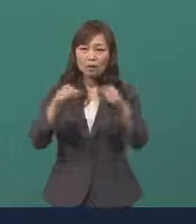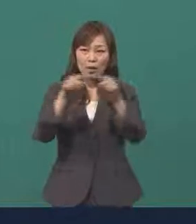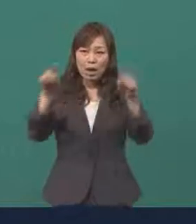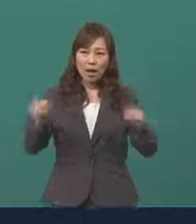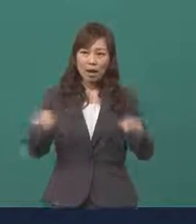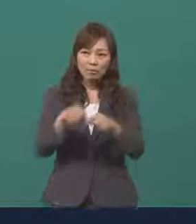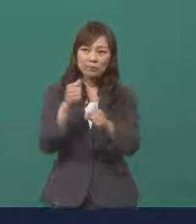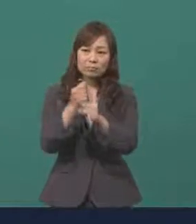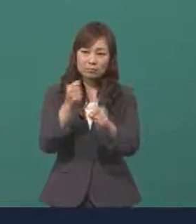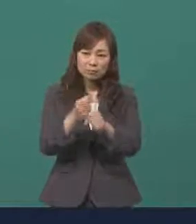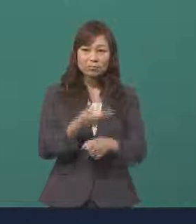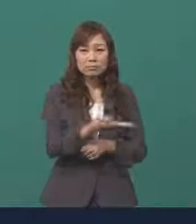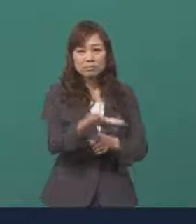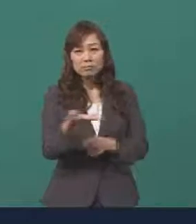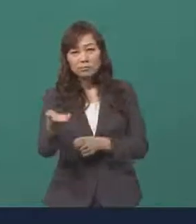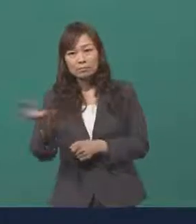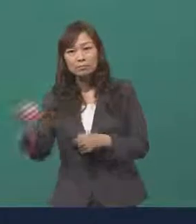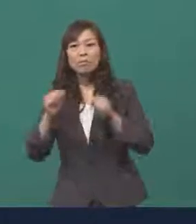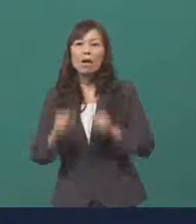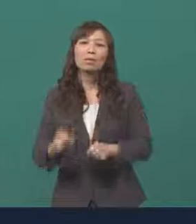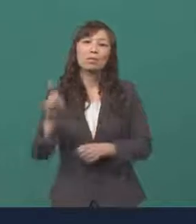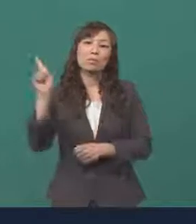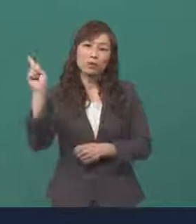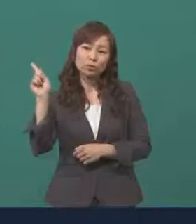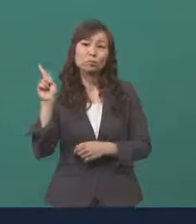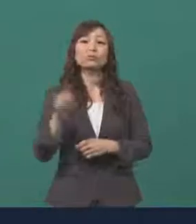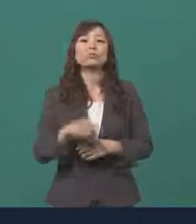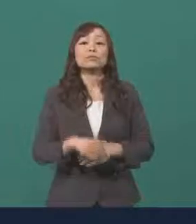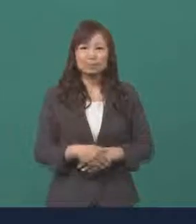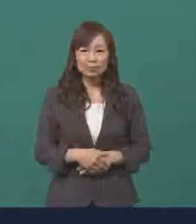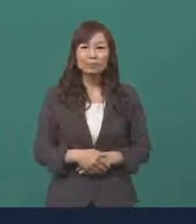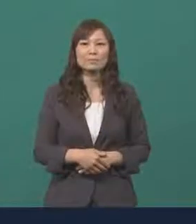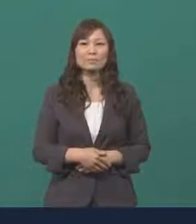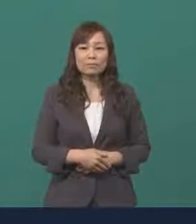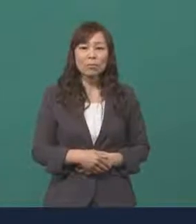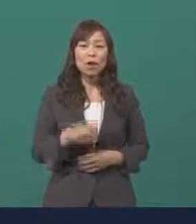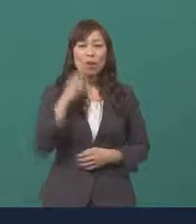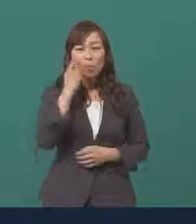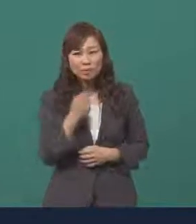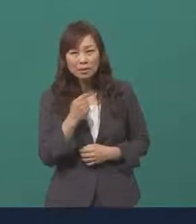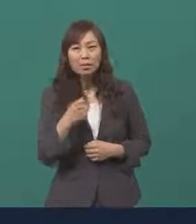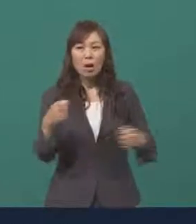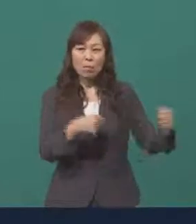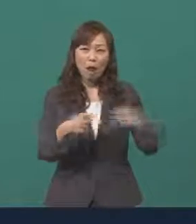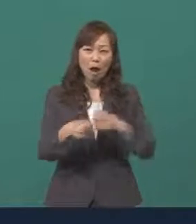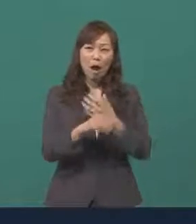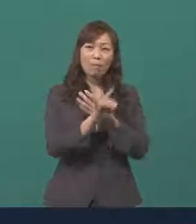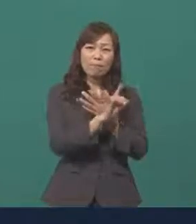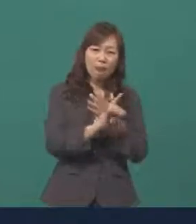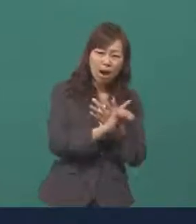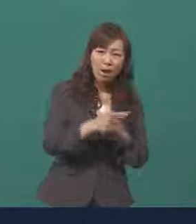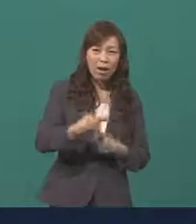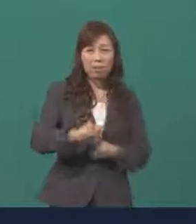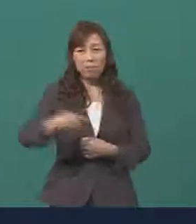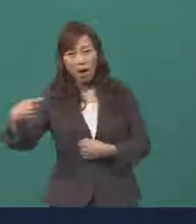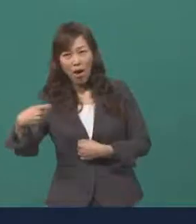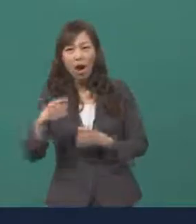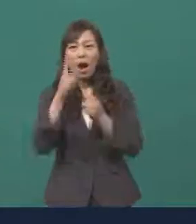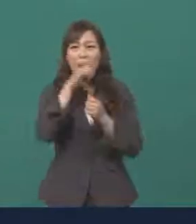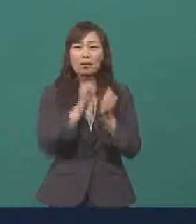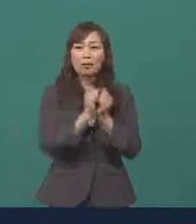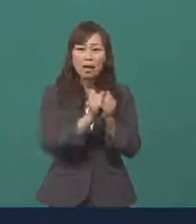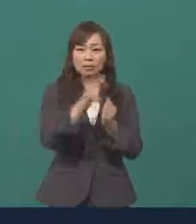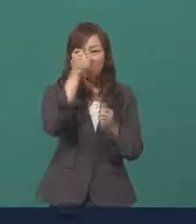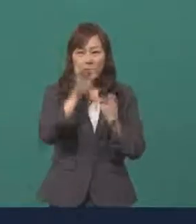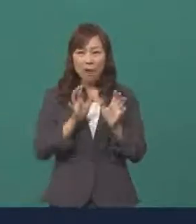また聴覚障害者向けのリーフレットも作成し配布を行っています。もし暴行や詐欺、窃盗